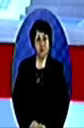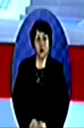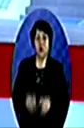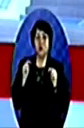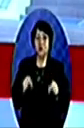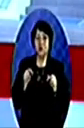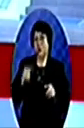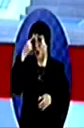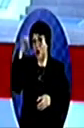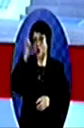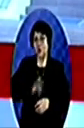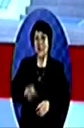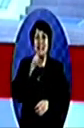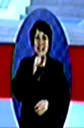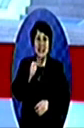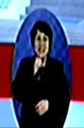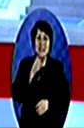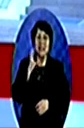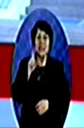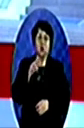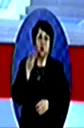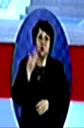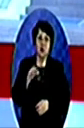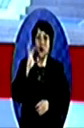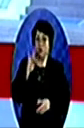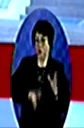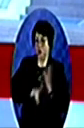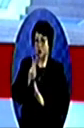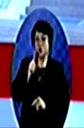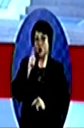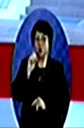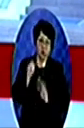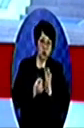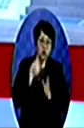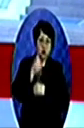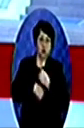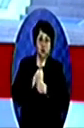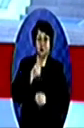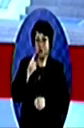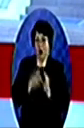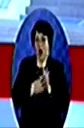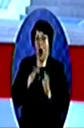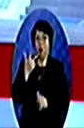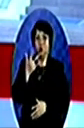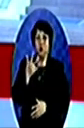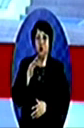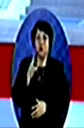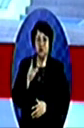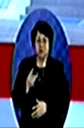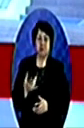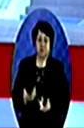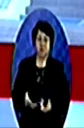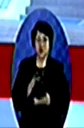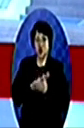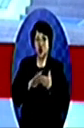Тэгэхээр өнөөдөр Монгол Улсад сэтгүүл зүйн салбар үүсчихсэний 106 жилийн ой тохиож байна. 1913 оны өнөөдөр шин төл химийн бичиг сонин анхны